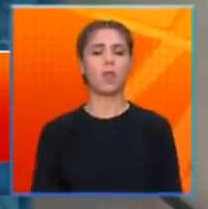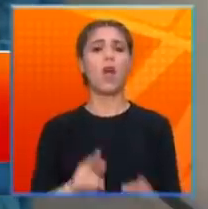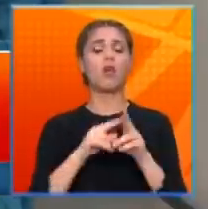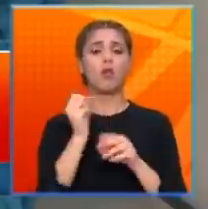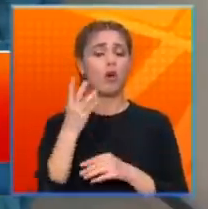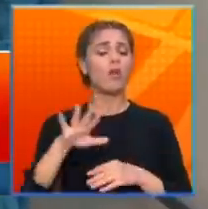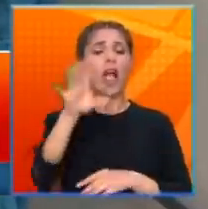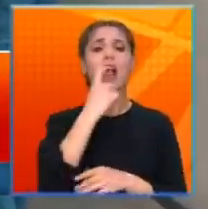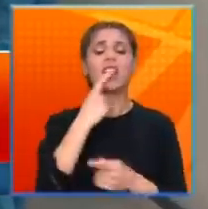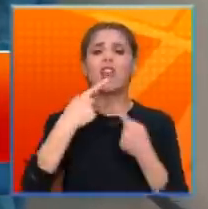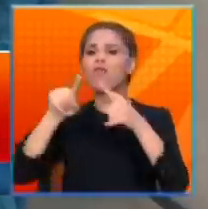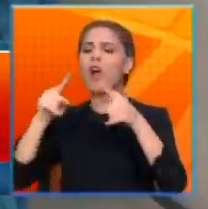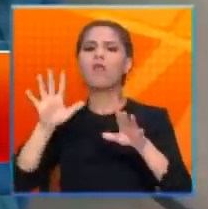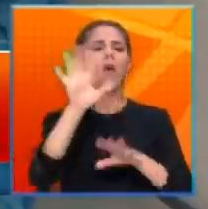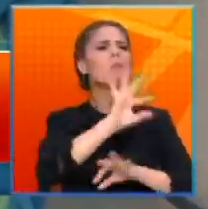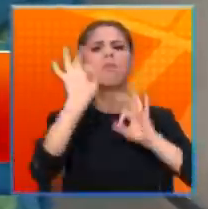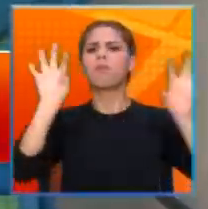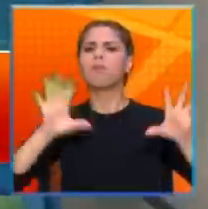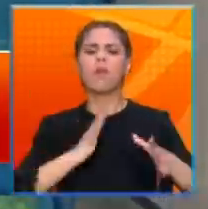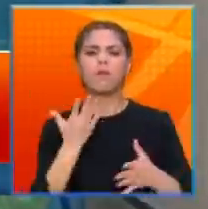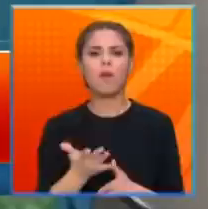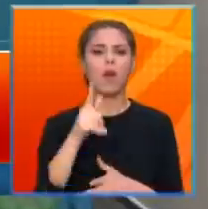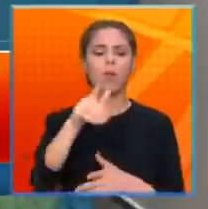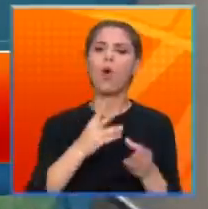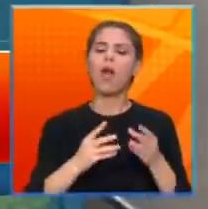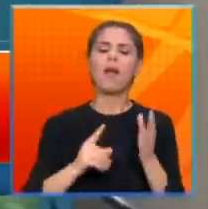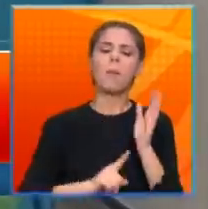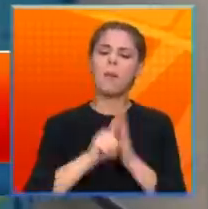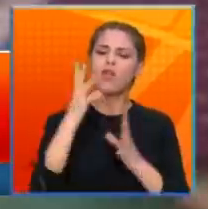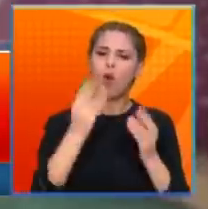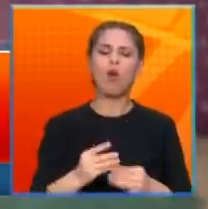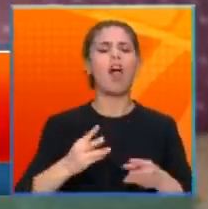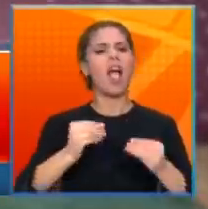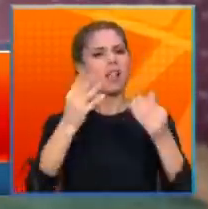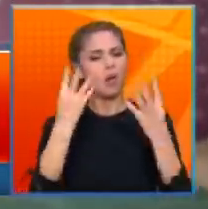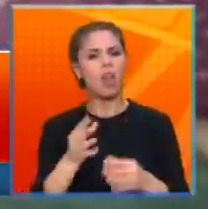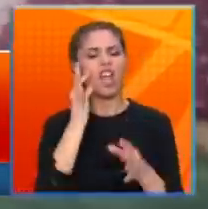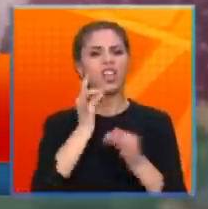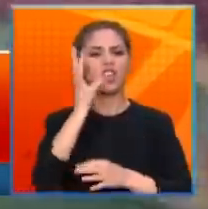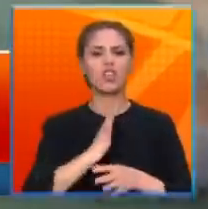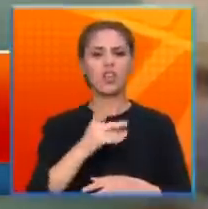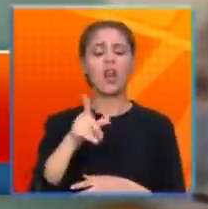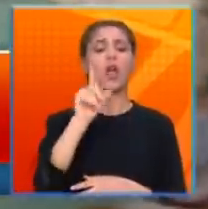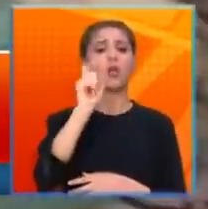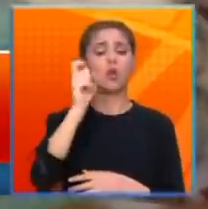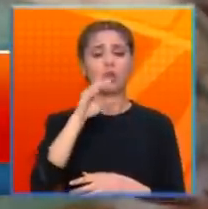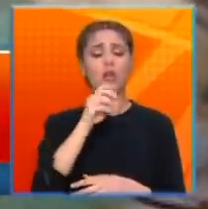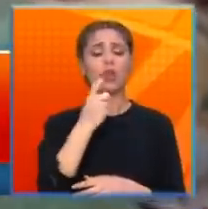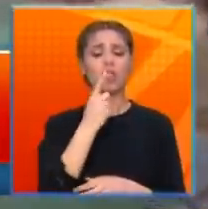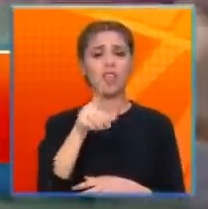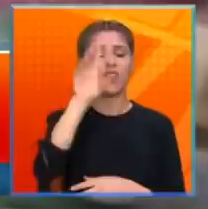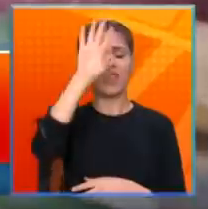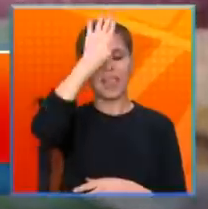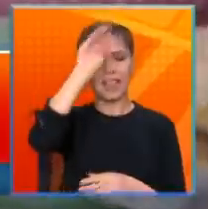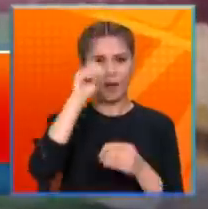Virüse her yaştan yakalananlar olduğu gibi her yaştan da yenmeyi başaranlar var. İşte İstanbul'da yaşayan 99 yaşındaki